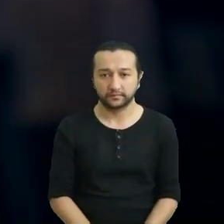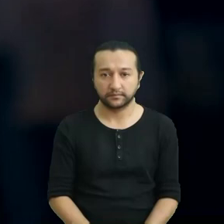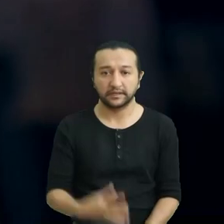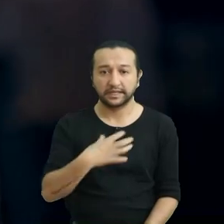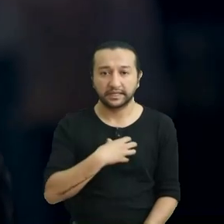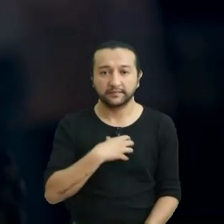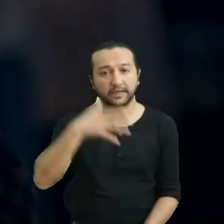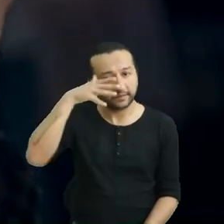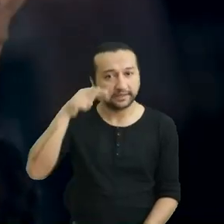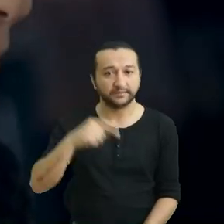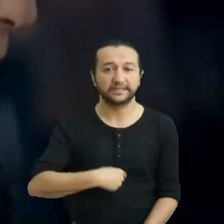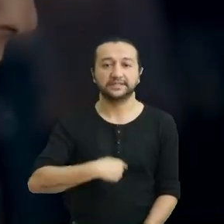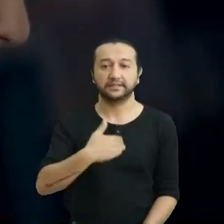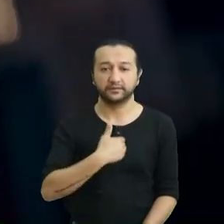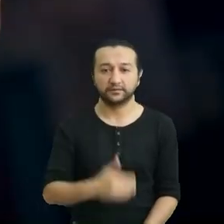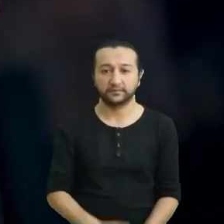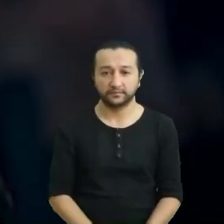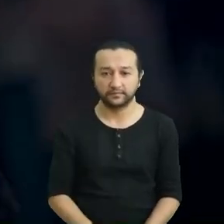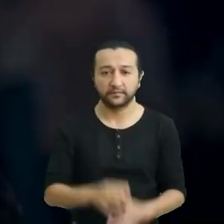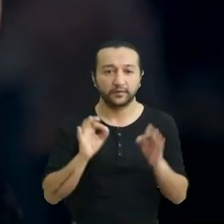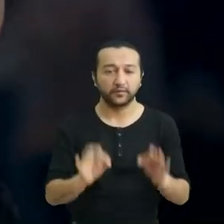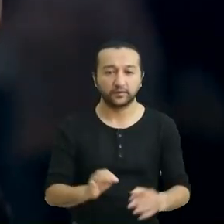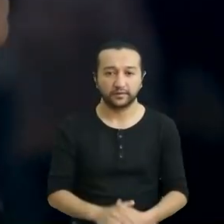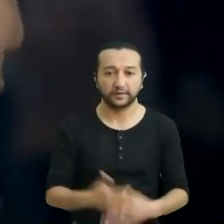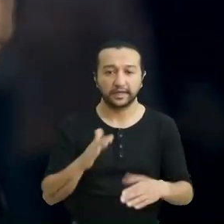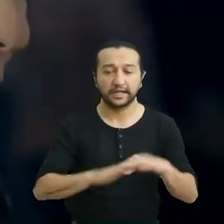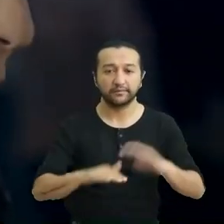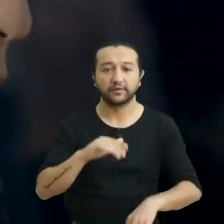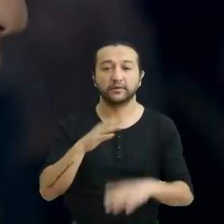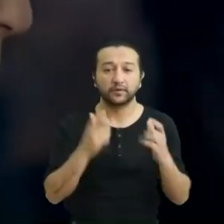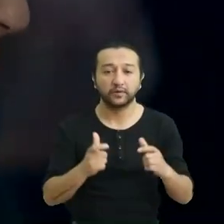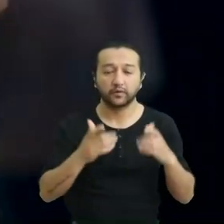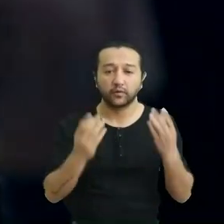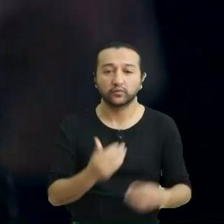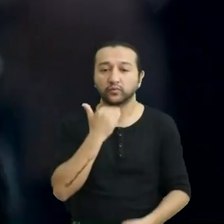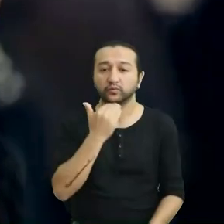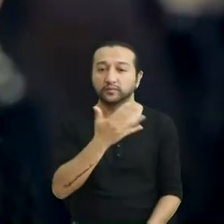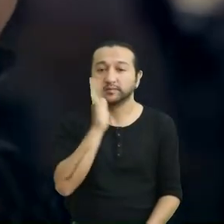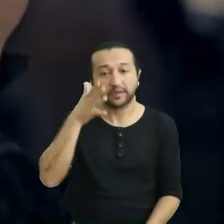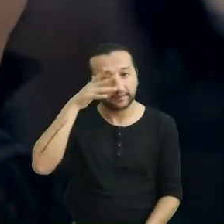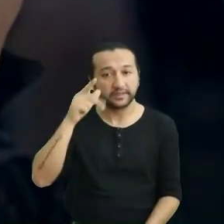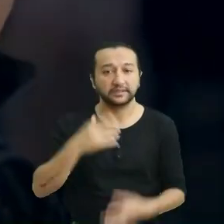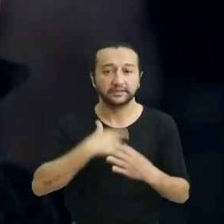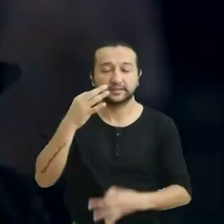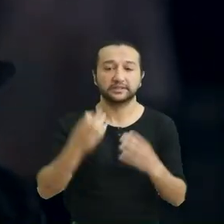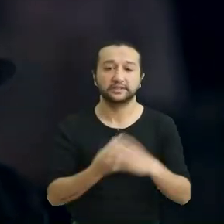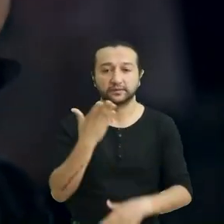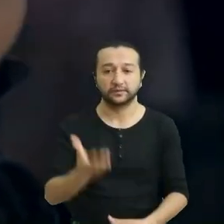oldum. Kendimi salak gibi hissediyorum. Böyle elimi kolumu nereye koyacağımı şaşırıyorum,